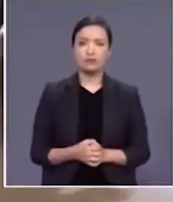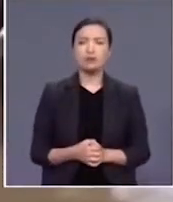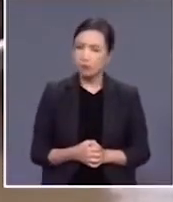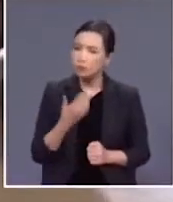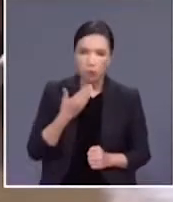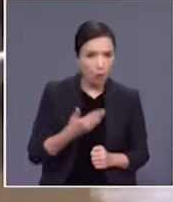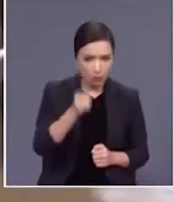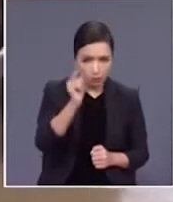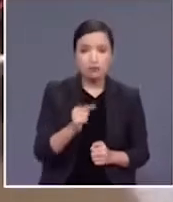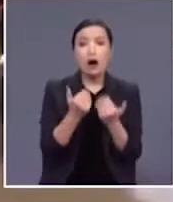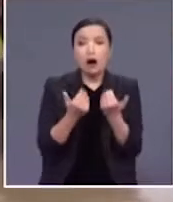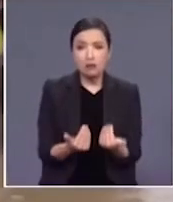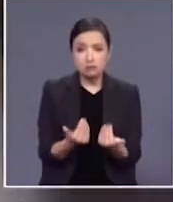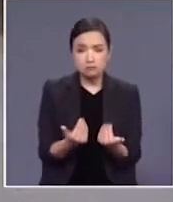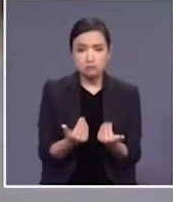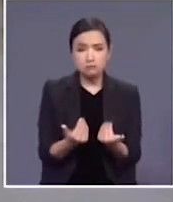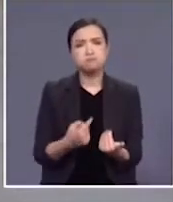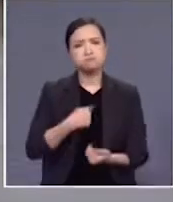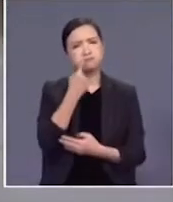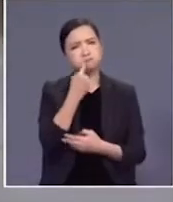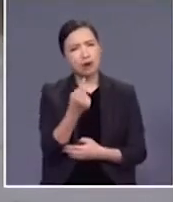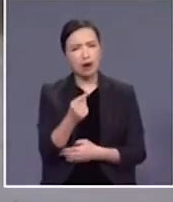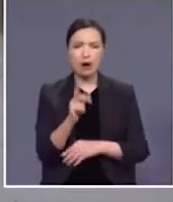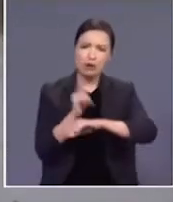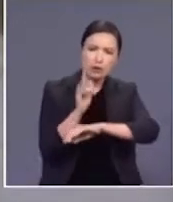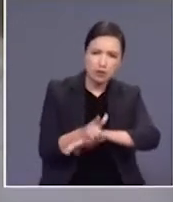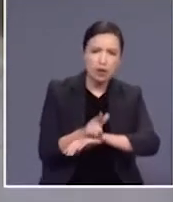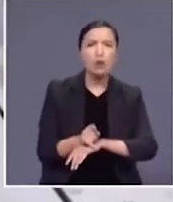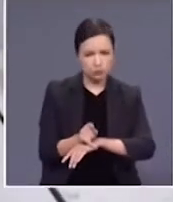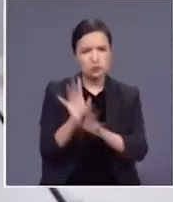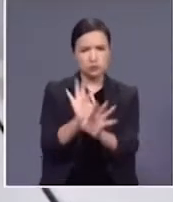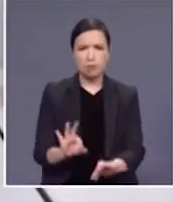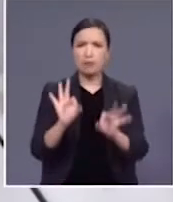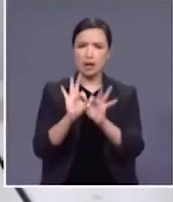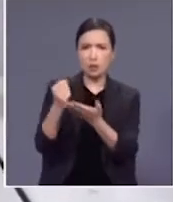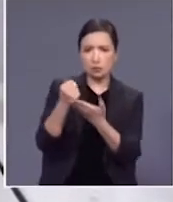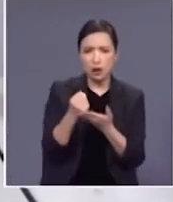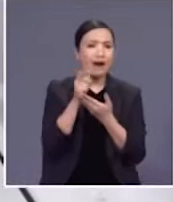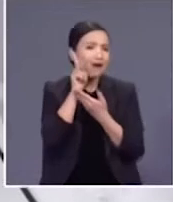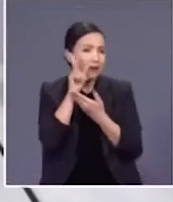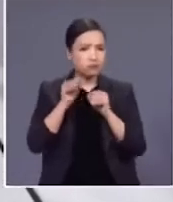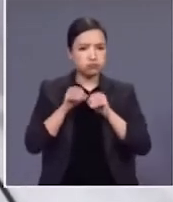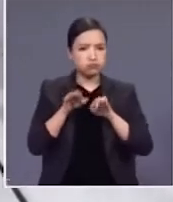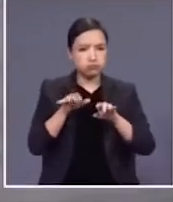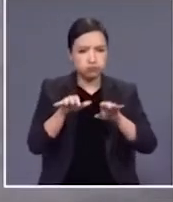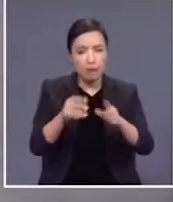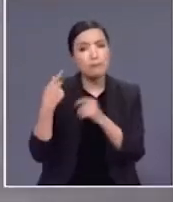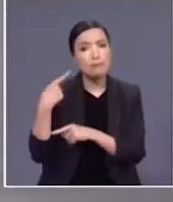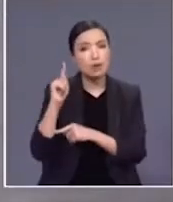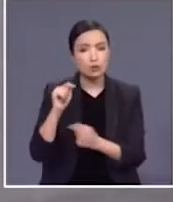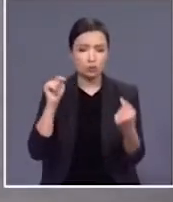าซึ่งในครั้งนี้ผมเห็นว่าสื่อโซเชียลก็จะต้องมีบทบาทอย่างมากนะครับในการเผยแพร่ข่าวสารที่มีประโย